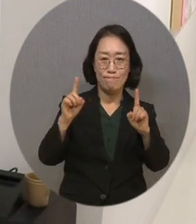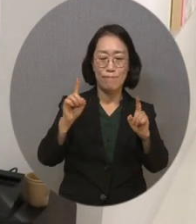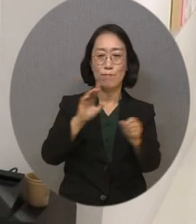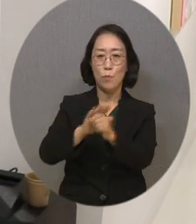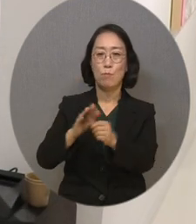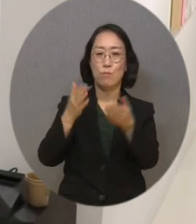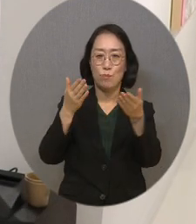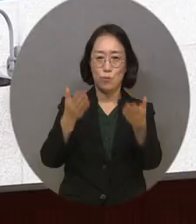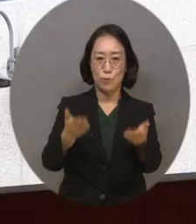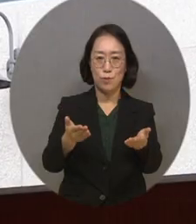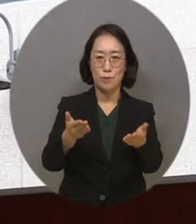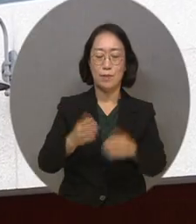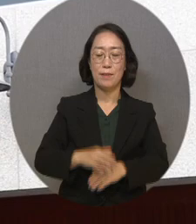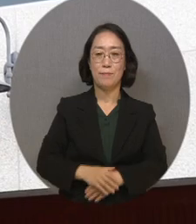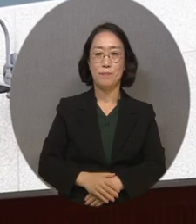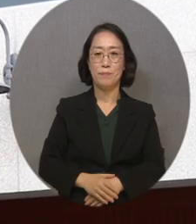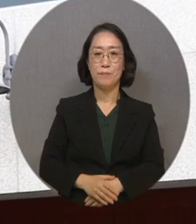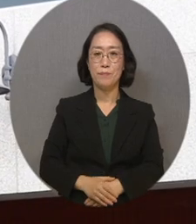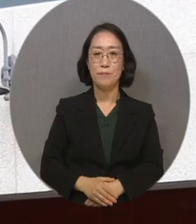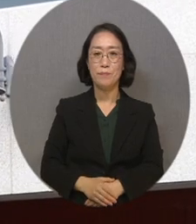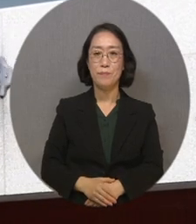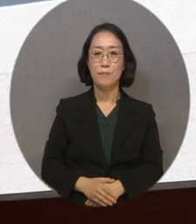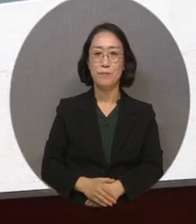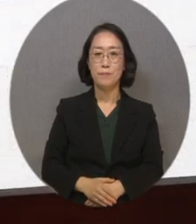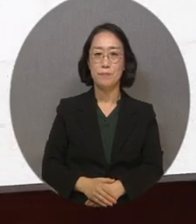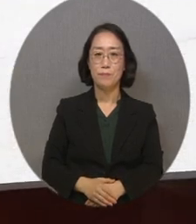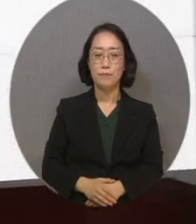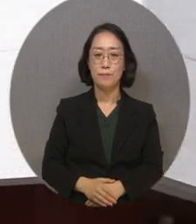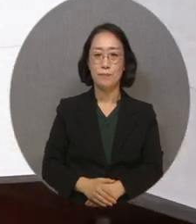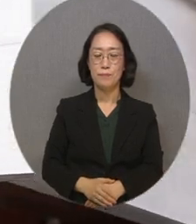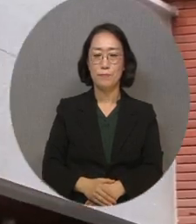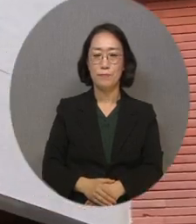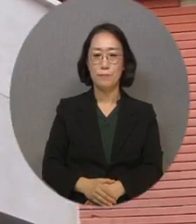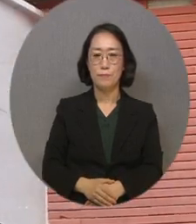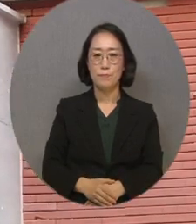불어넣었습니다. 복지TV 뉴스 김정현입니다.